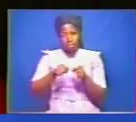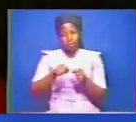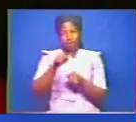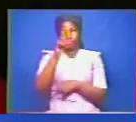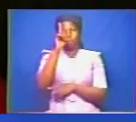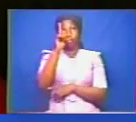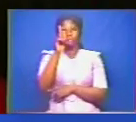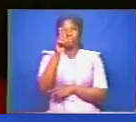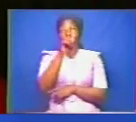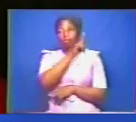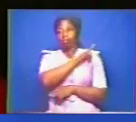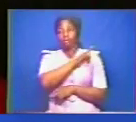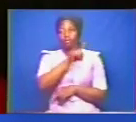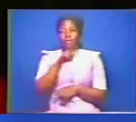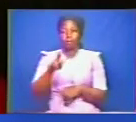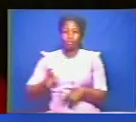tukumbuke,